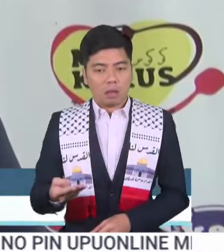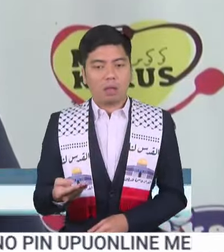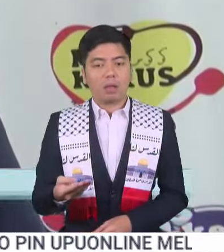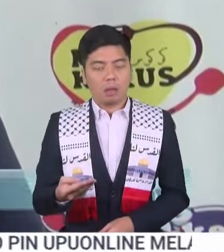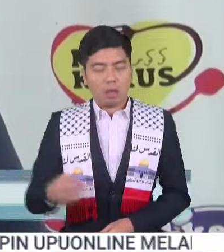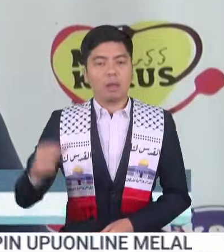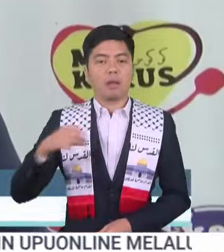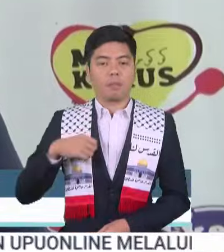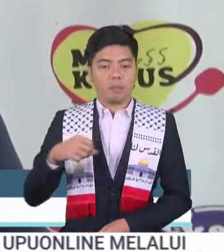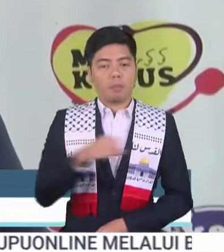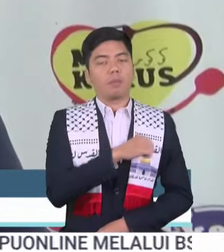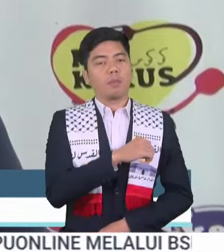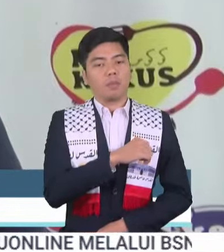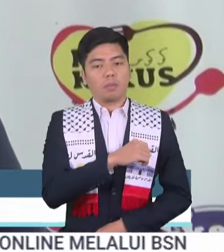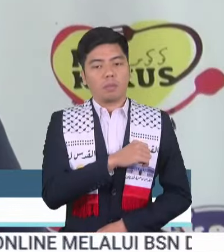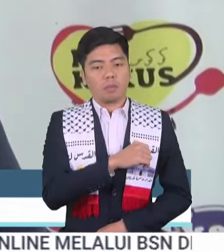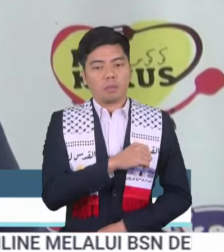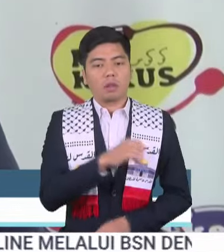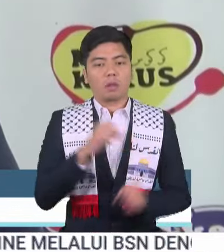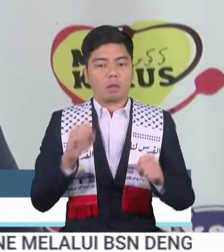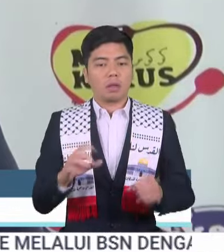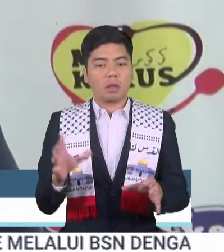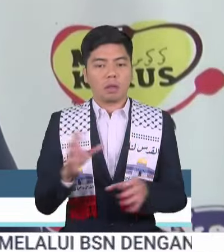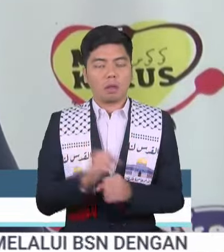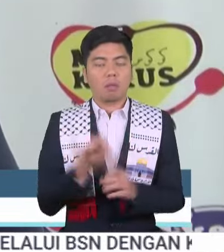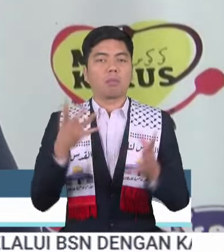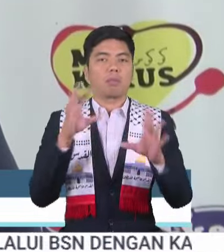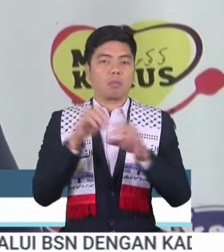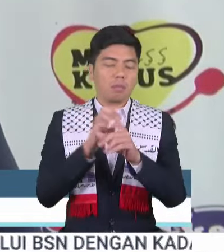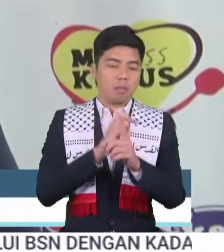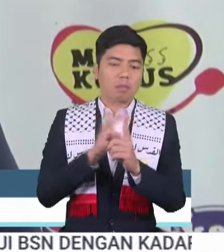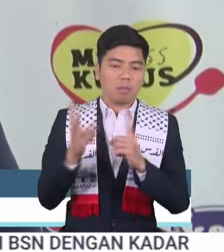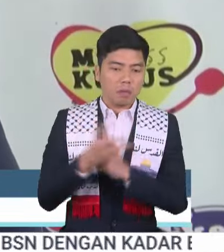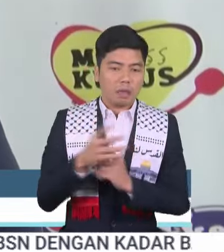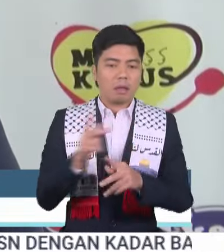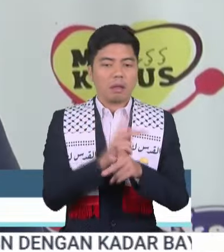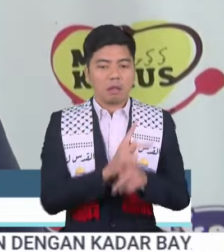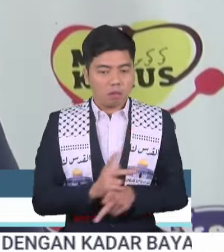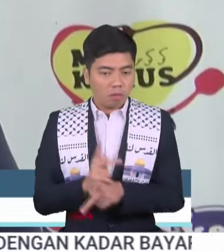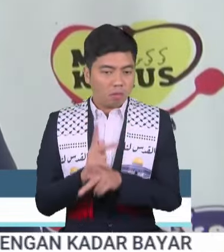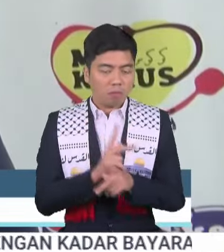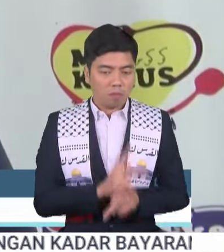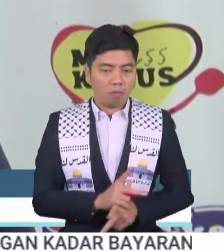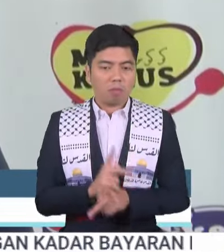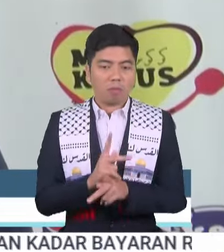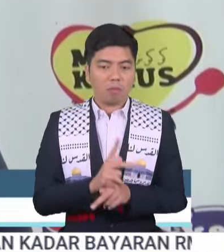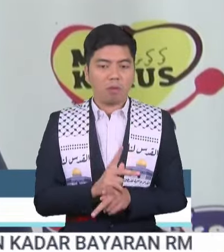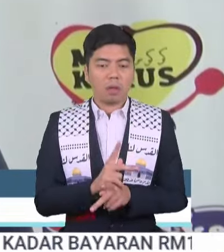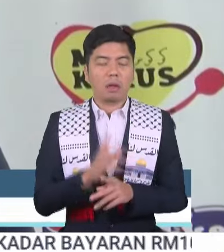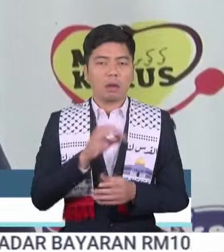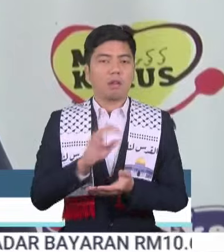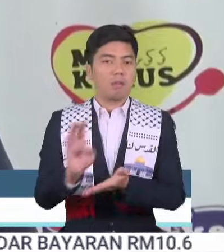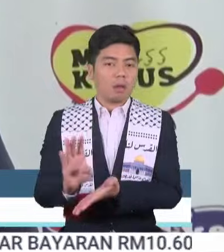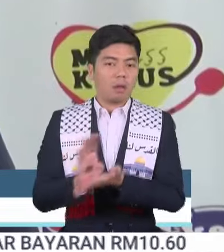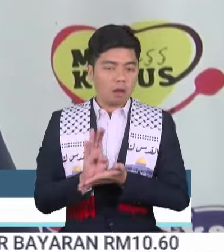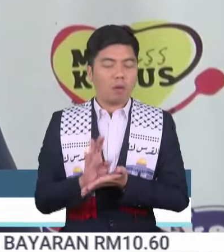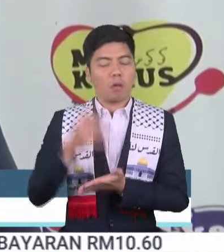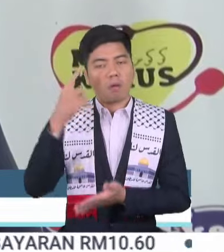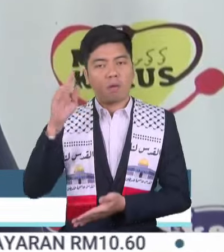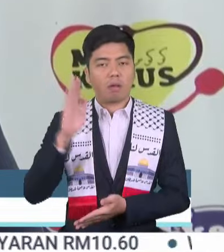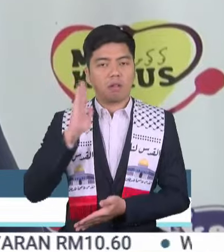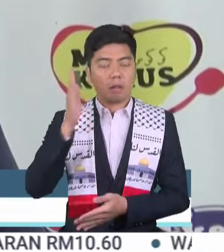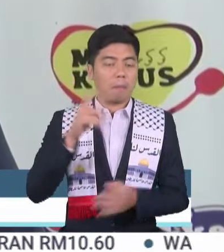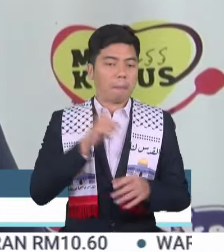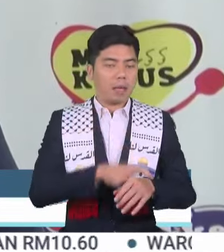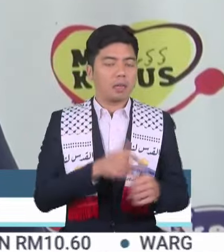ahli menjadi keutamaan daripada kami, kebajikan sama ada bentuk dalam individu ataupun pelbagai bantuan yang diperlukan dari